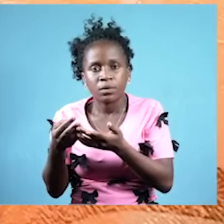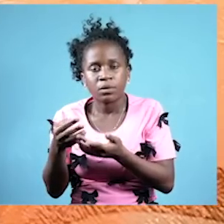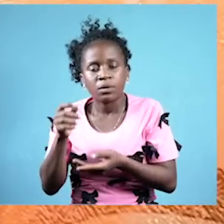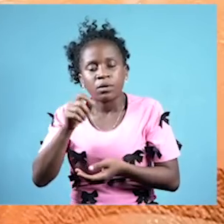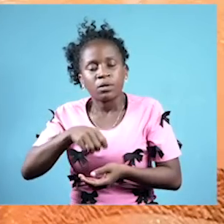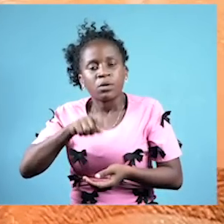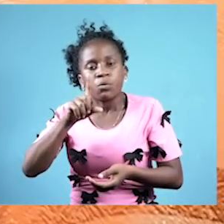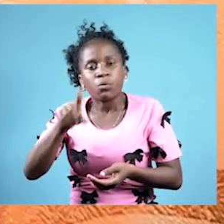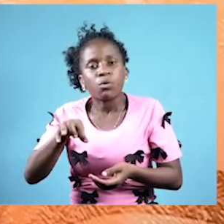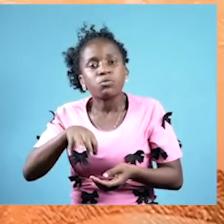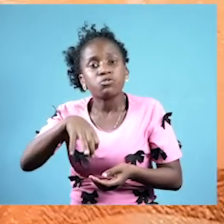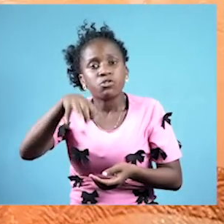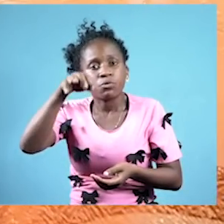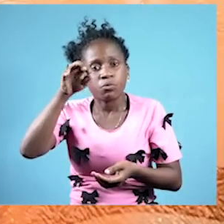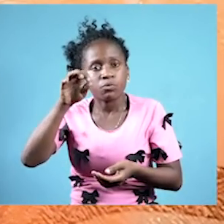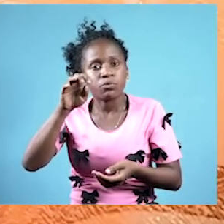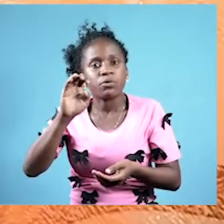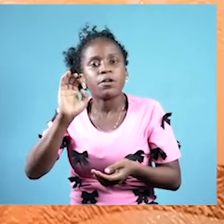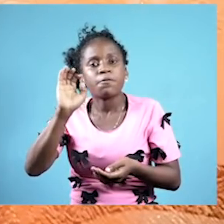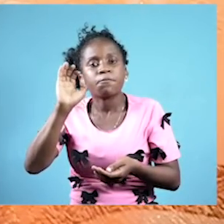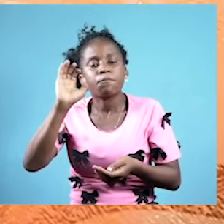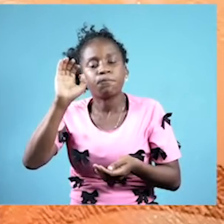Ilikuwa uchaguzi 2015.